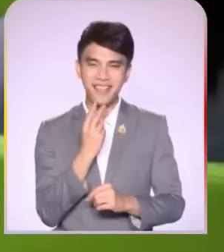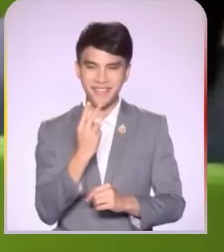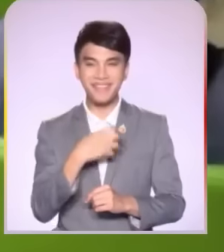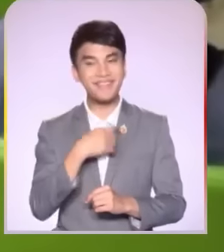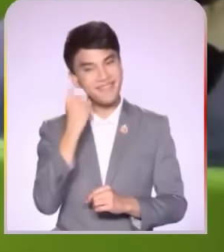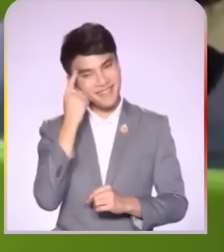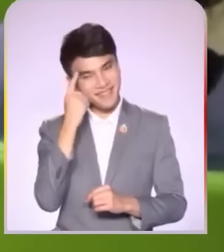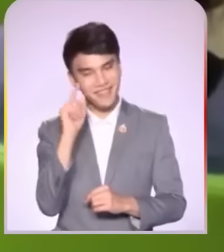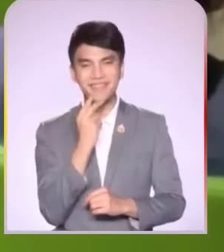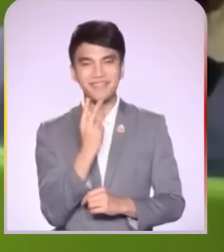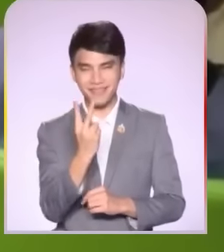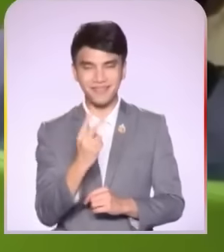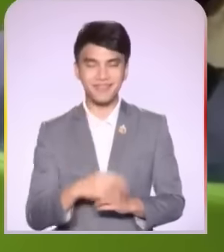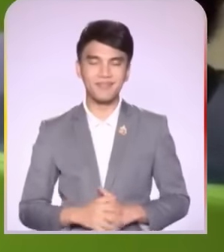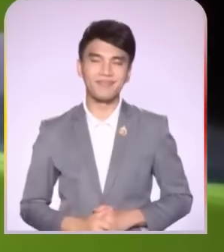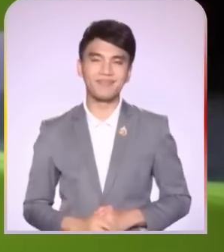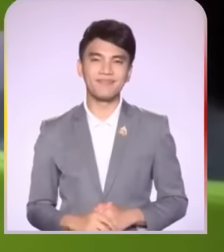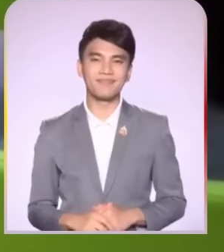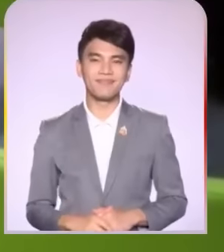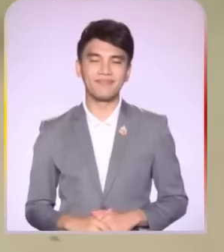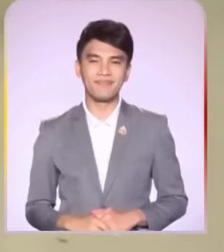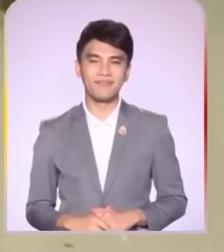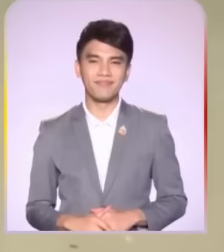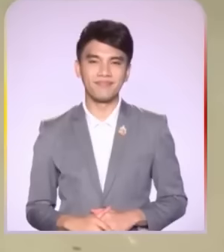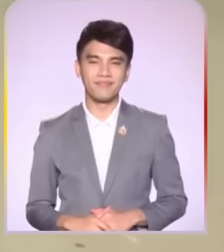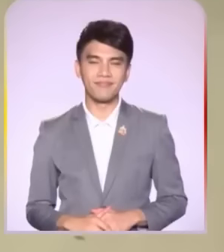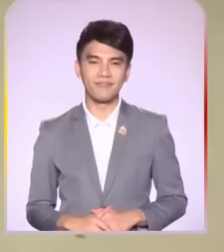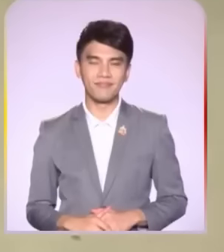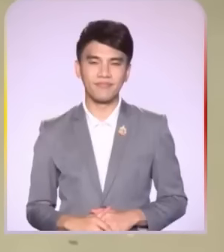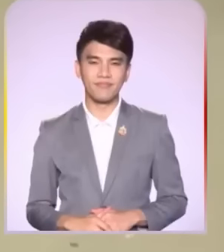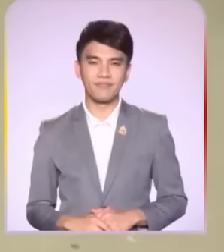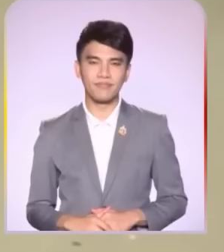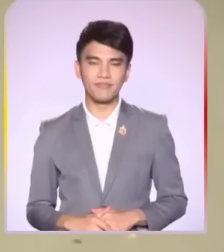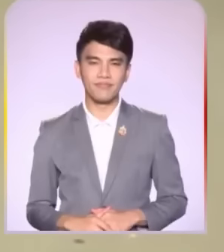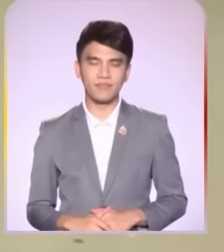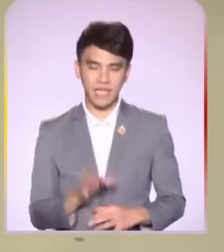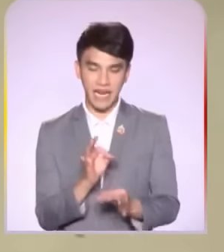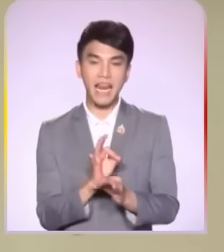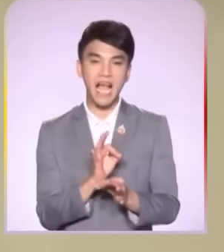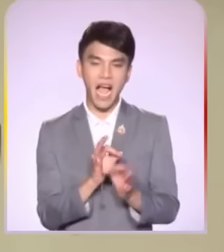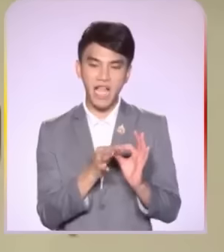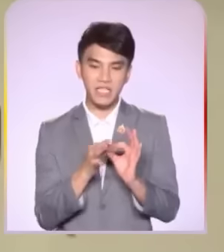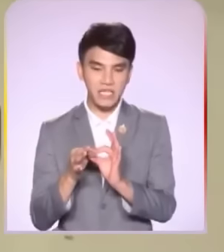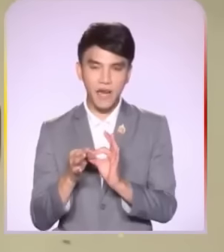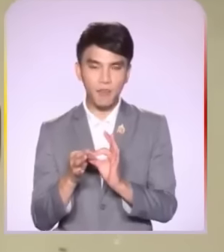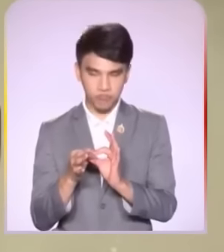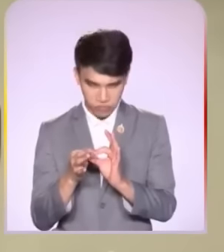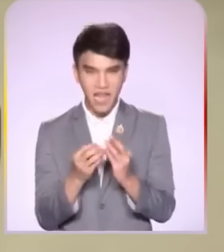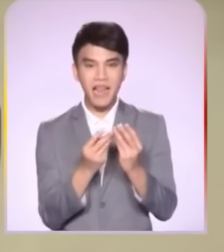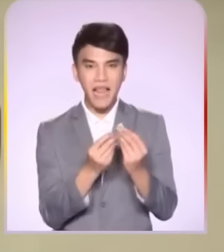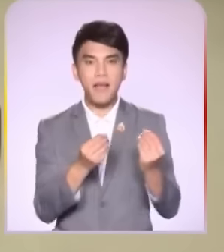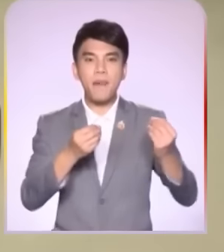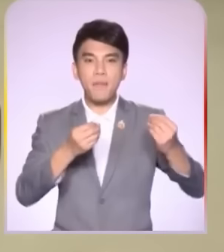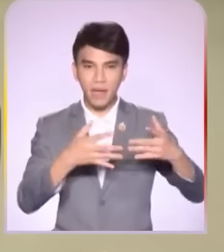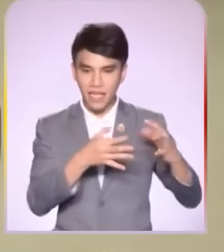อยากรู้ไหมคะไปฟังเสียงกันค่ะ ครับ คือมาผูกพร้อมเพย์กับธนาคาร แสดงว่ายังไม่เคยผู